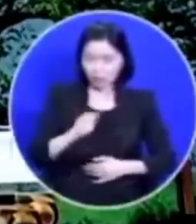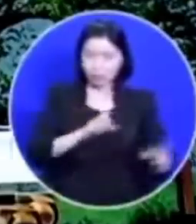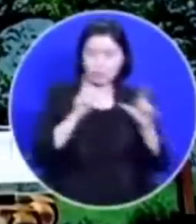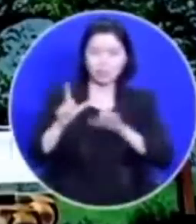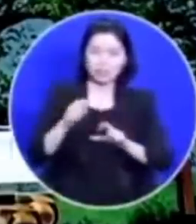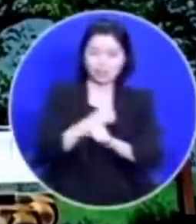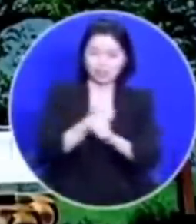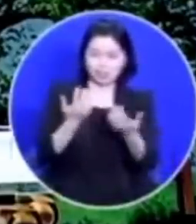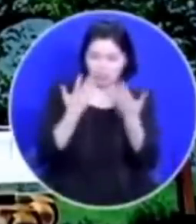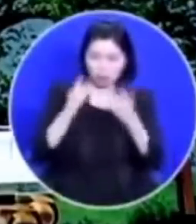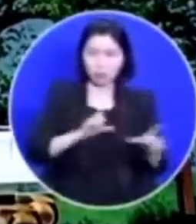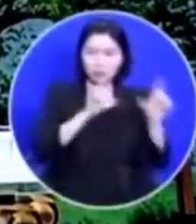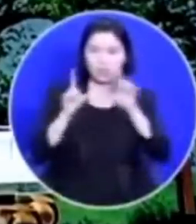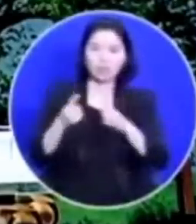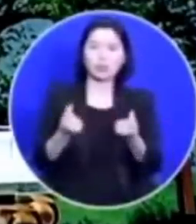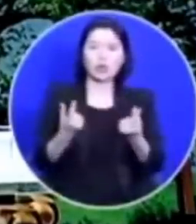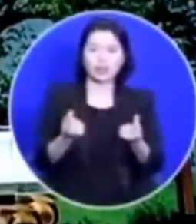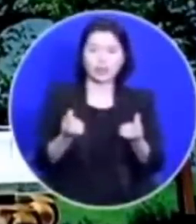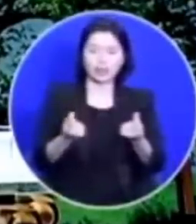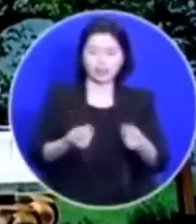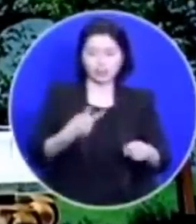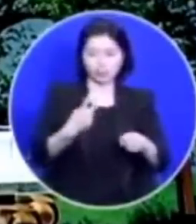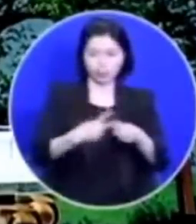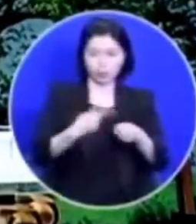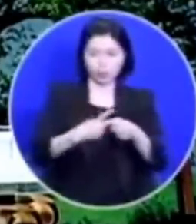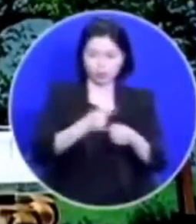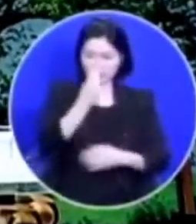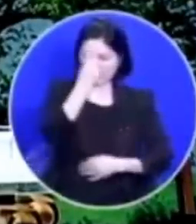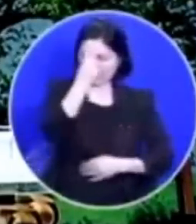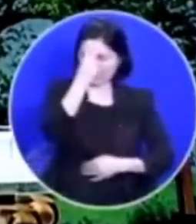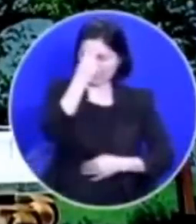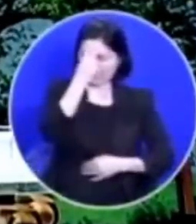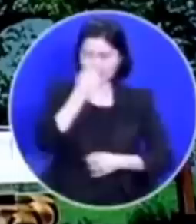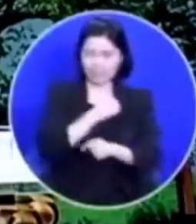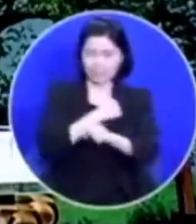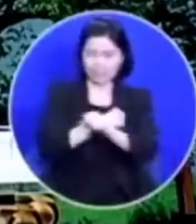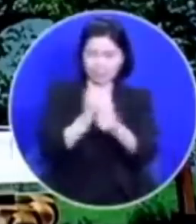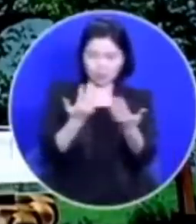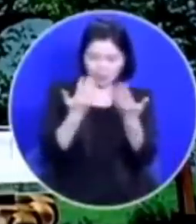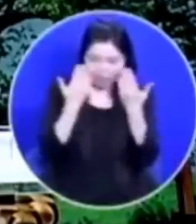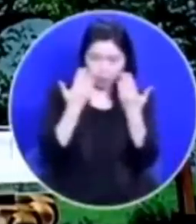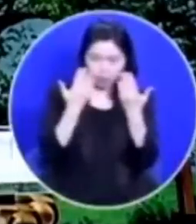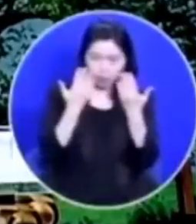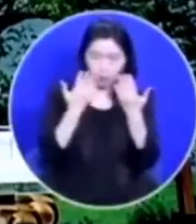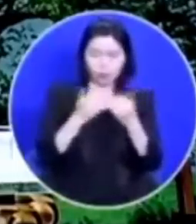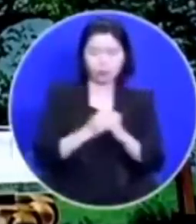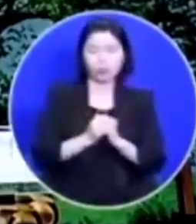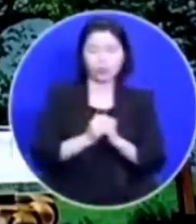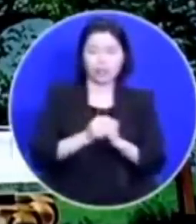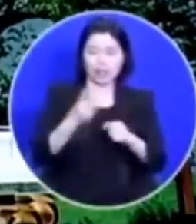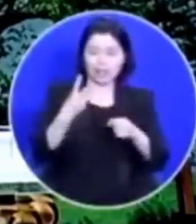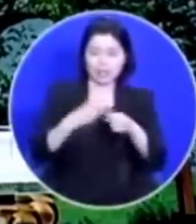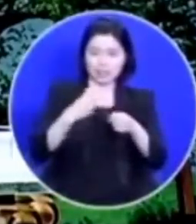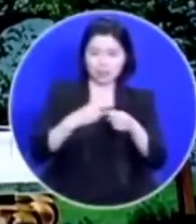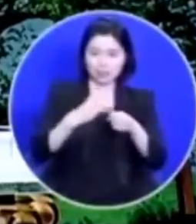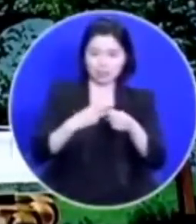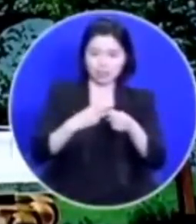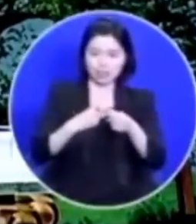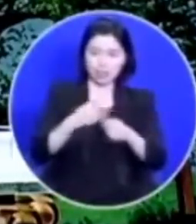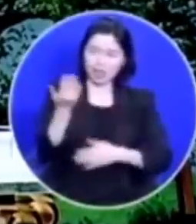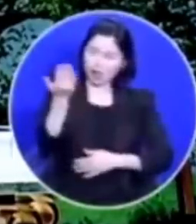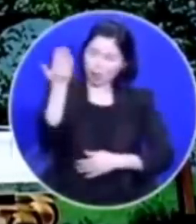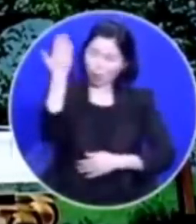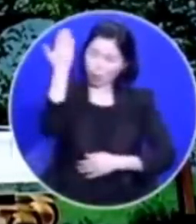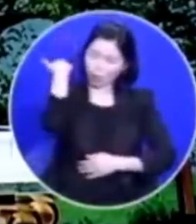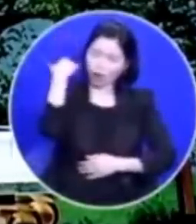겁니다 두번째가 근심의 감옥이 있다 그랬습니다 세번째가 과거를